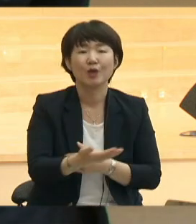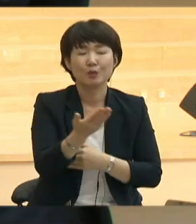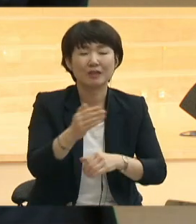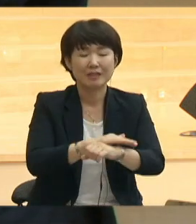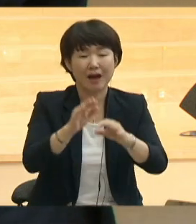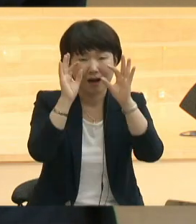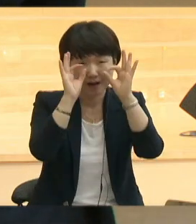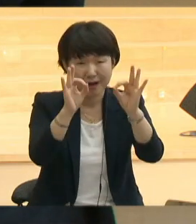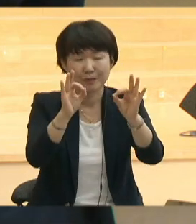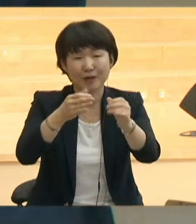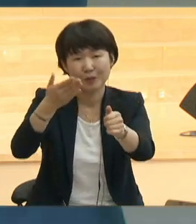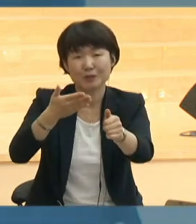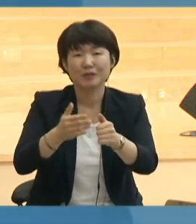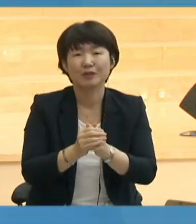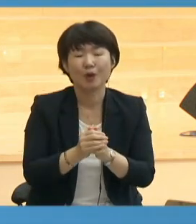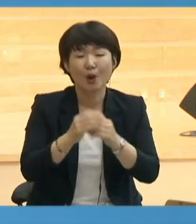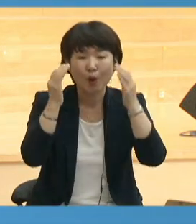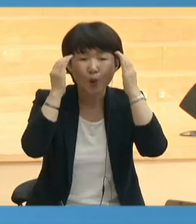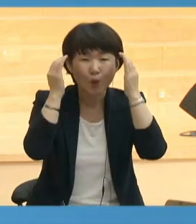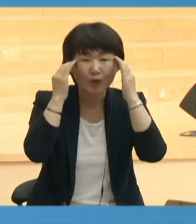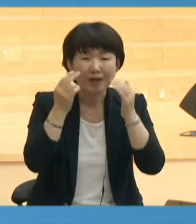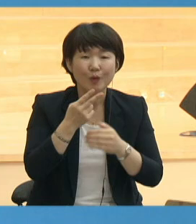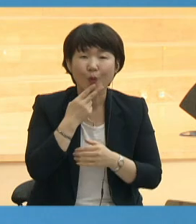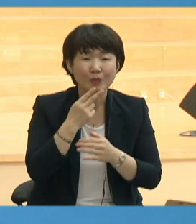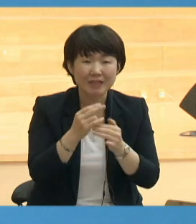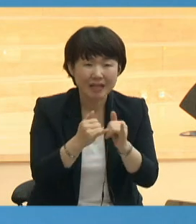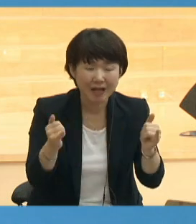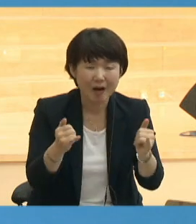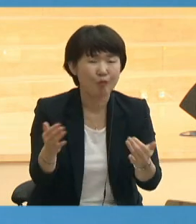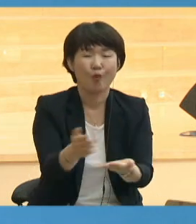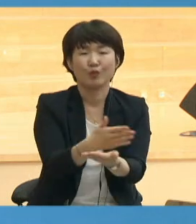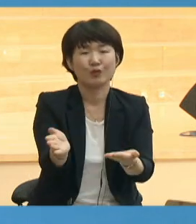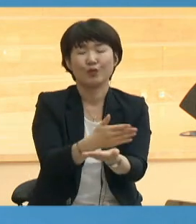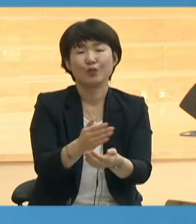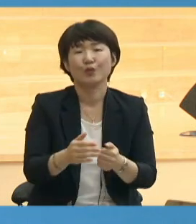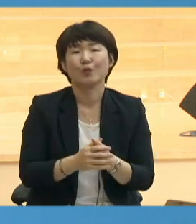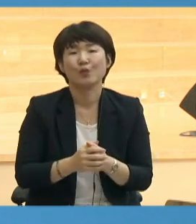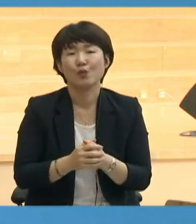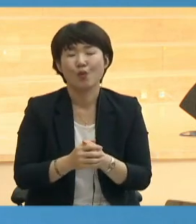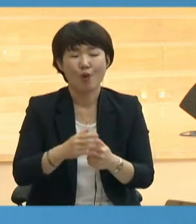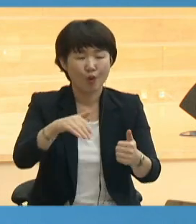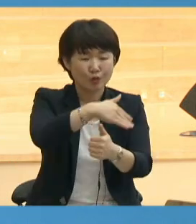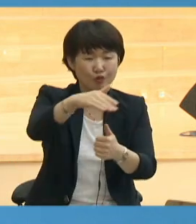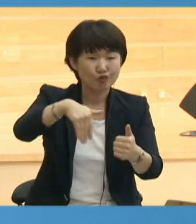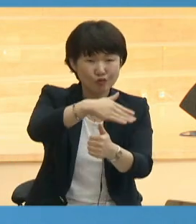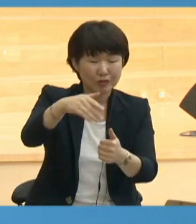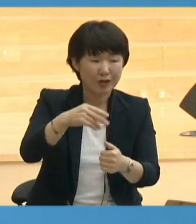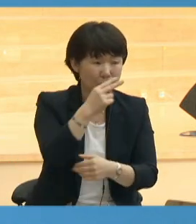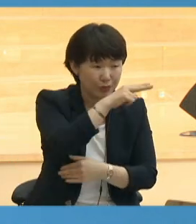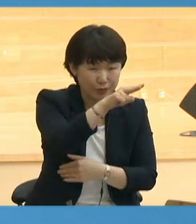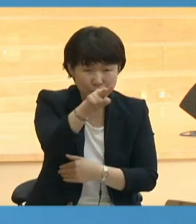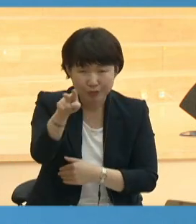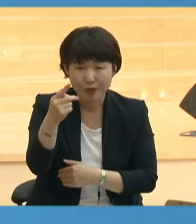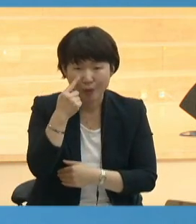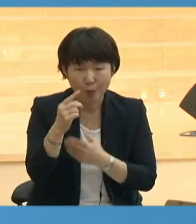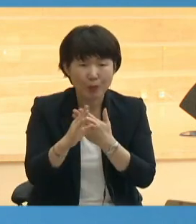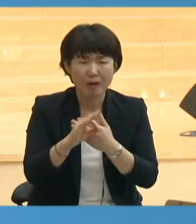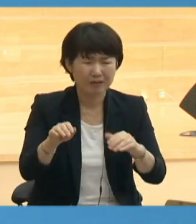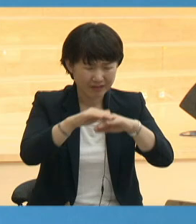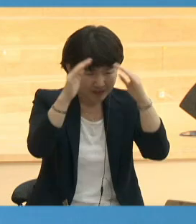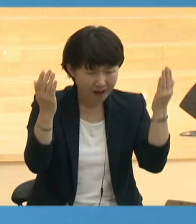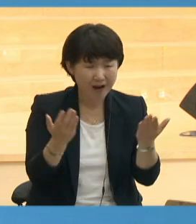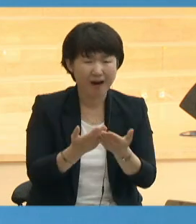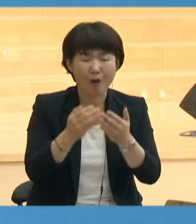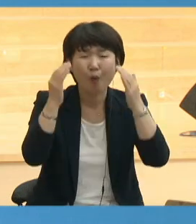요 고란 받지 않는 사람은 없습니다 주변을 사람들 다 보죠 다